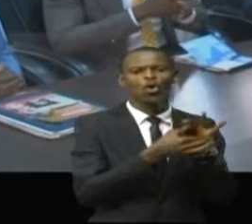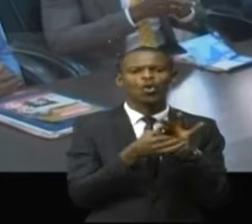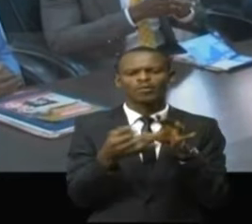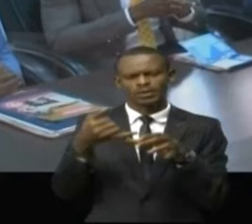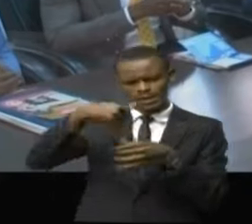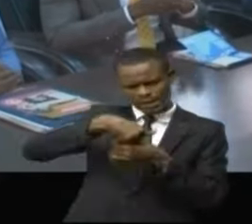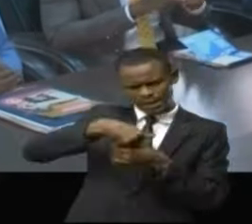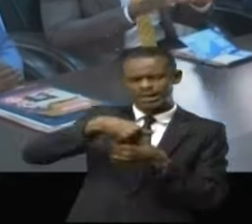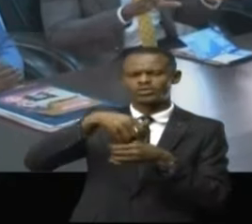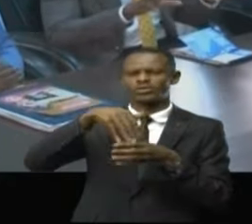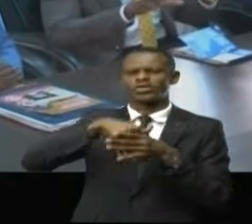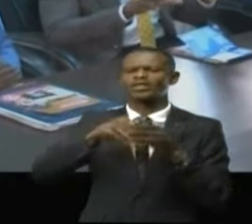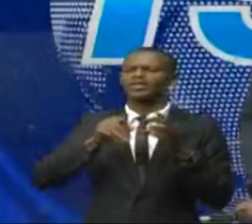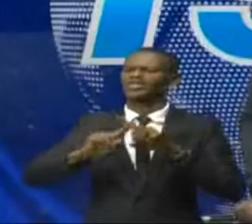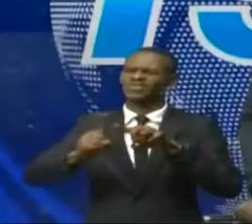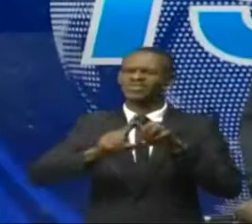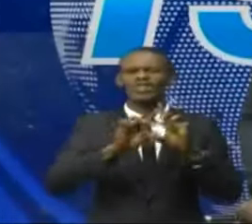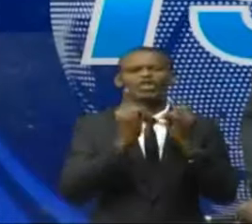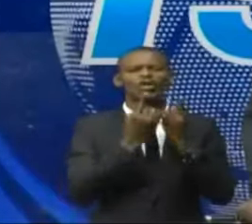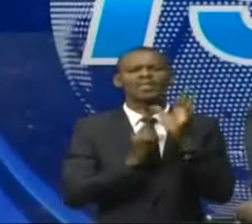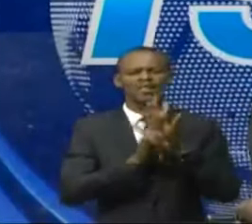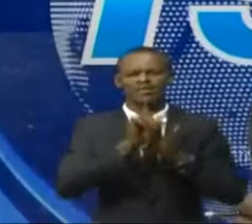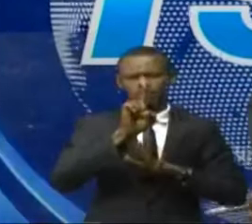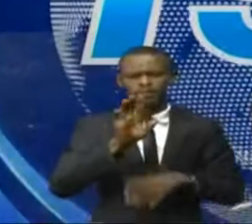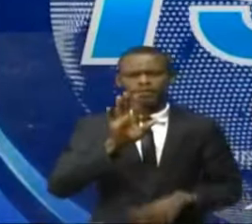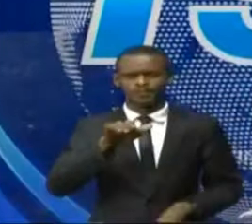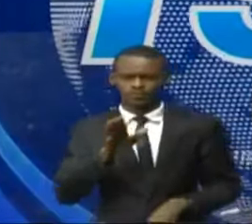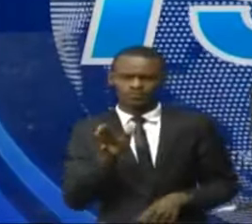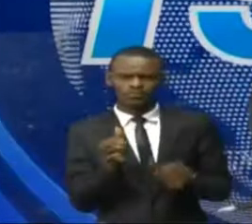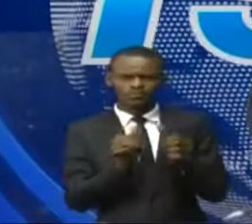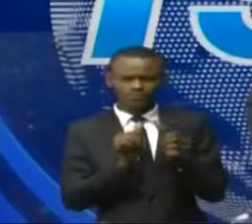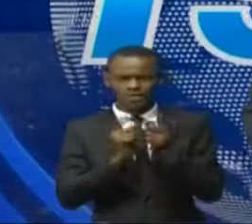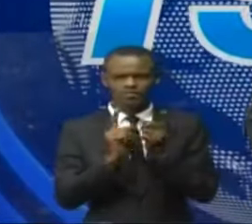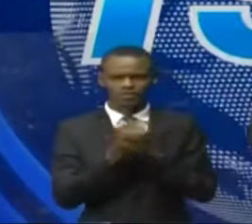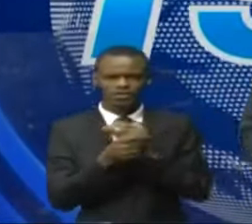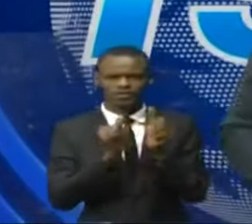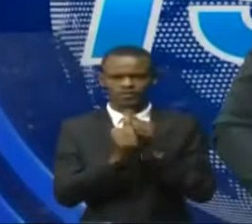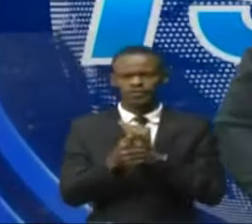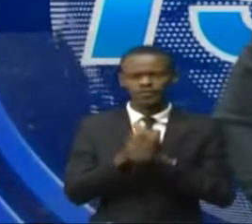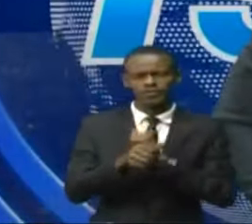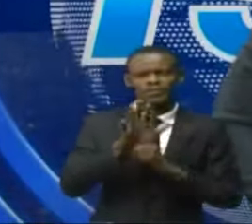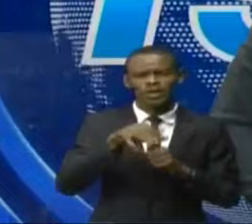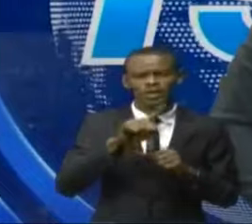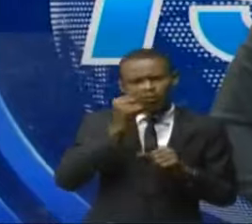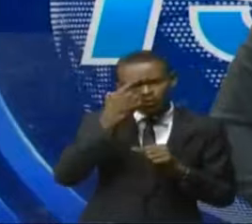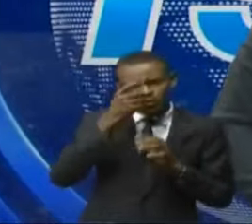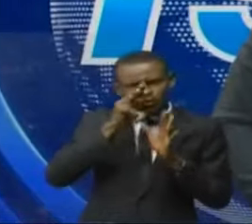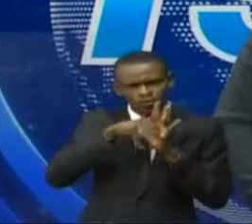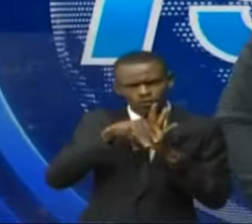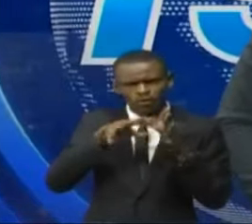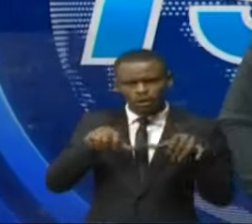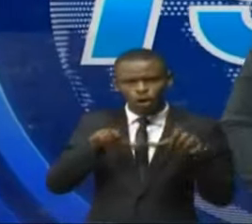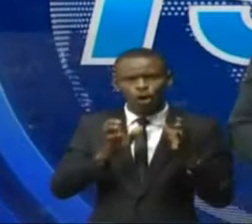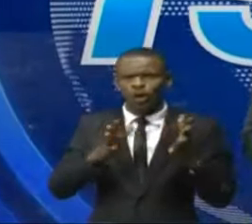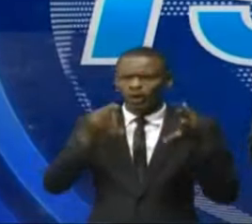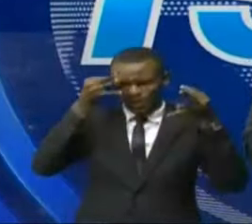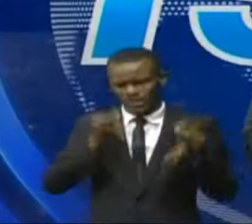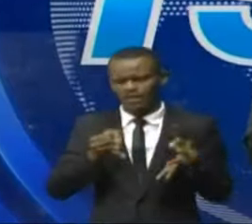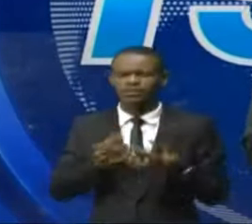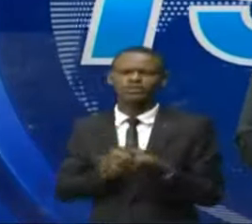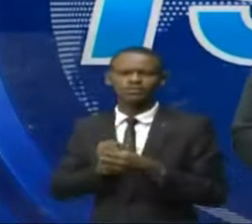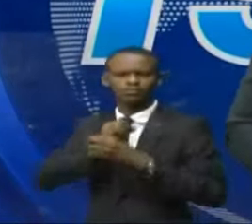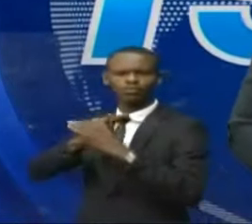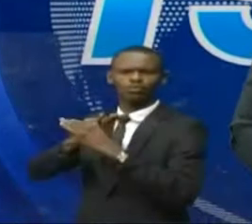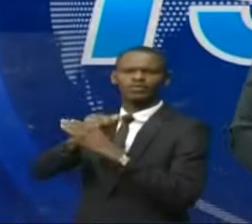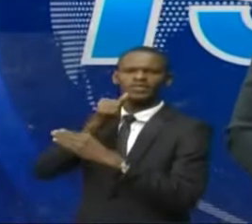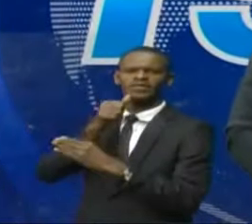les domaines de développement. Allez, on change carrément de chapitre. Le gouvernement congolais confirme son engagement de protéger les femmes.